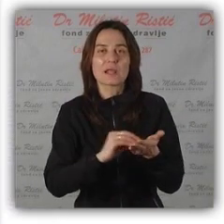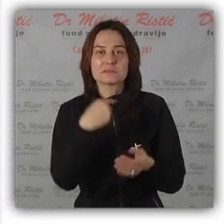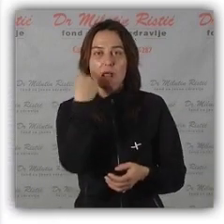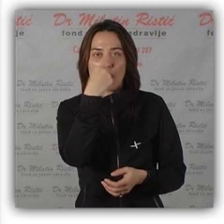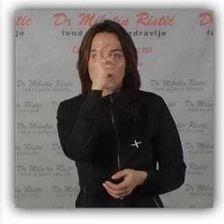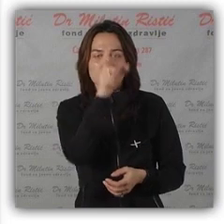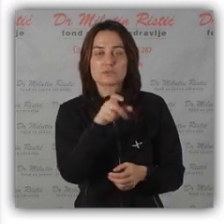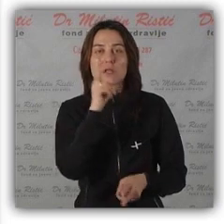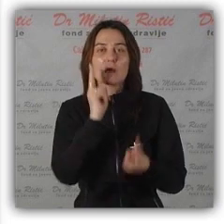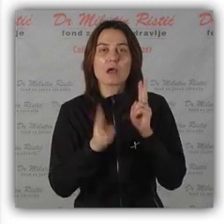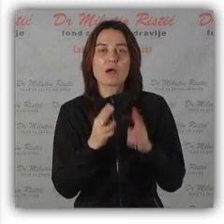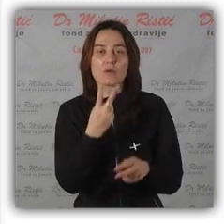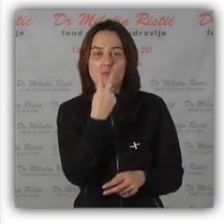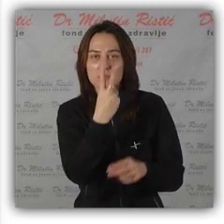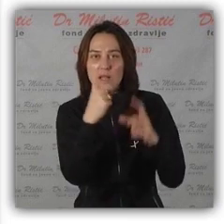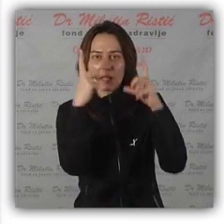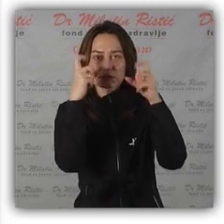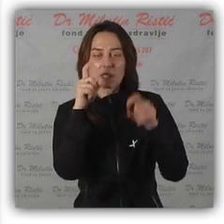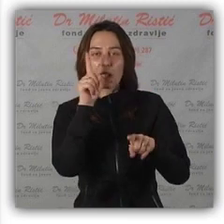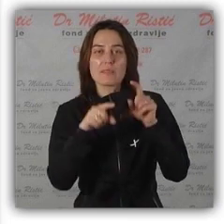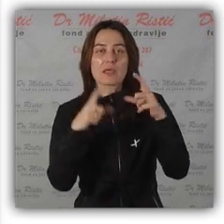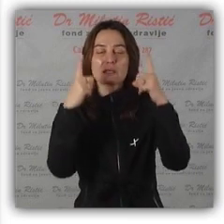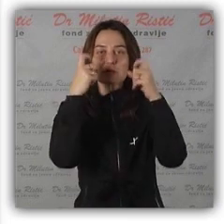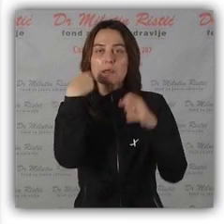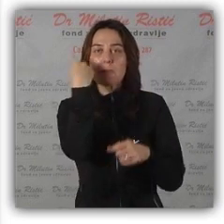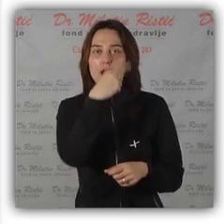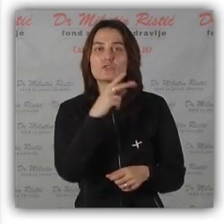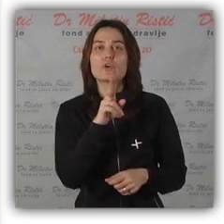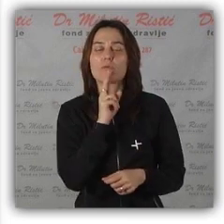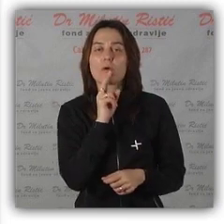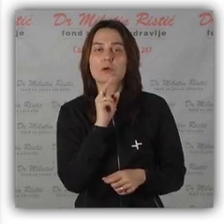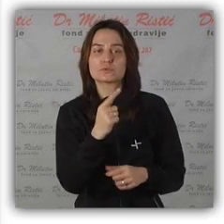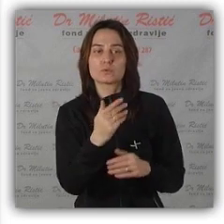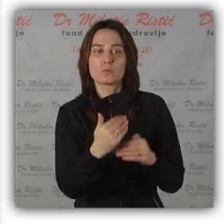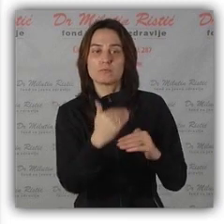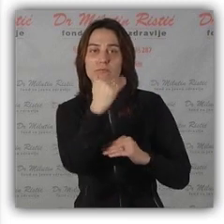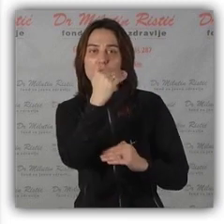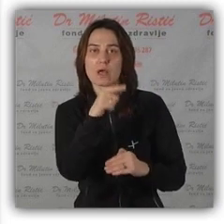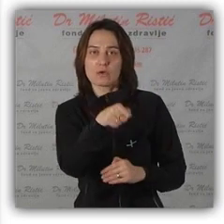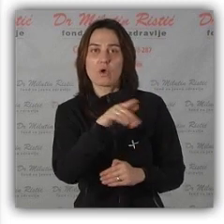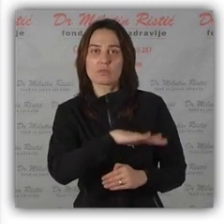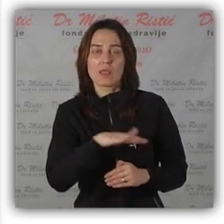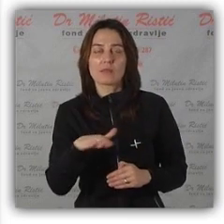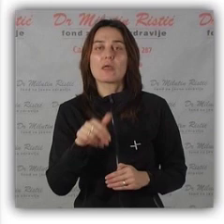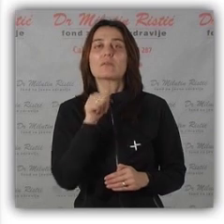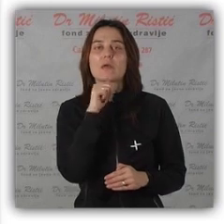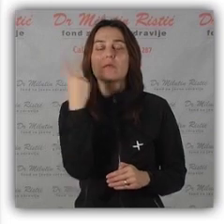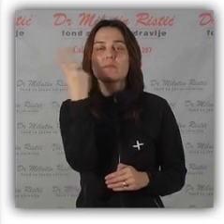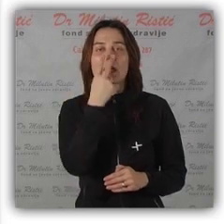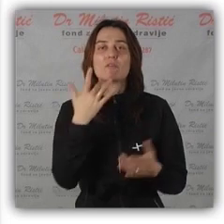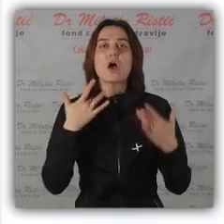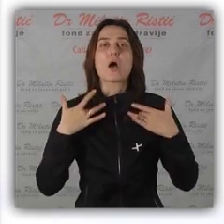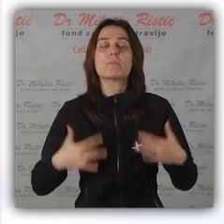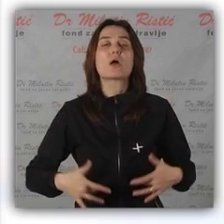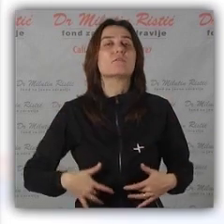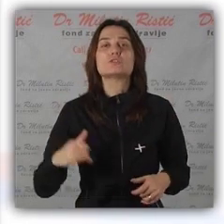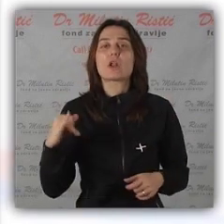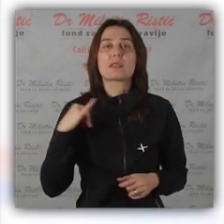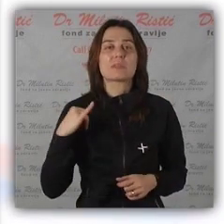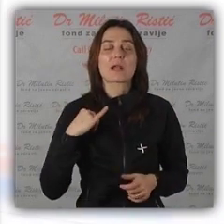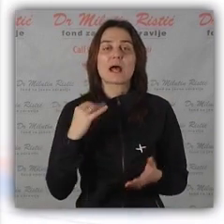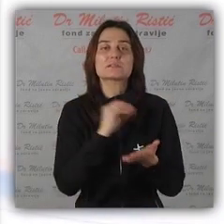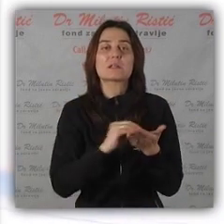se test ličnosti kako bi se stekla slika o nekim crtama ličnosti koje su dominantne kod deteta i naravno test